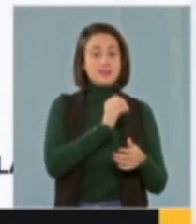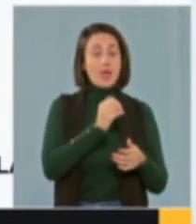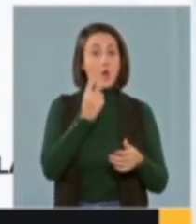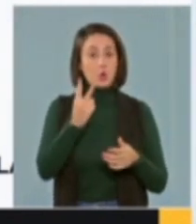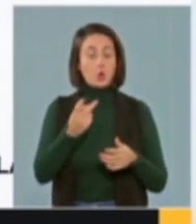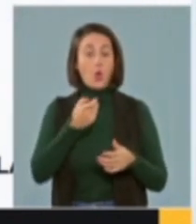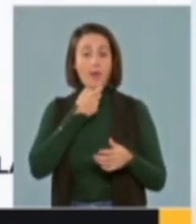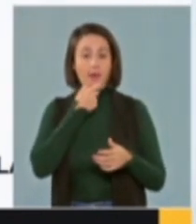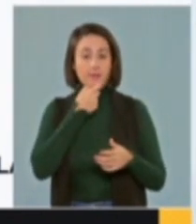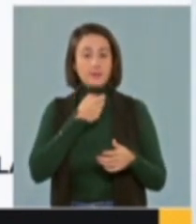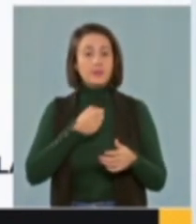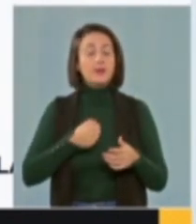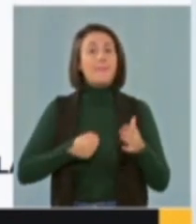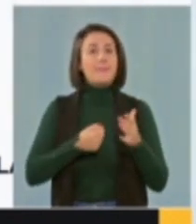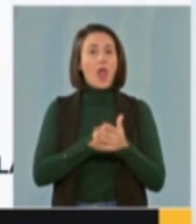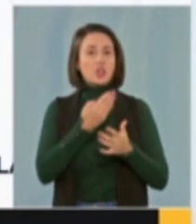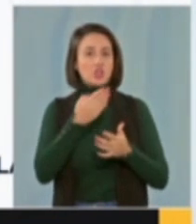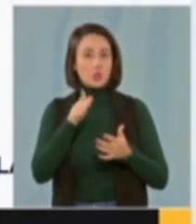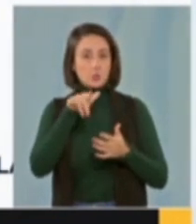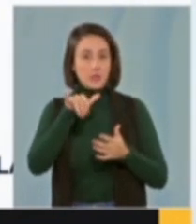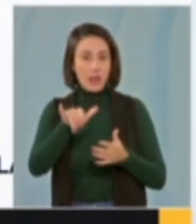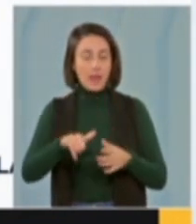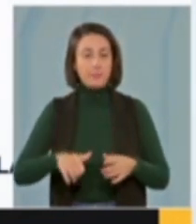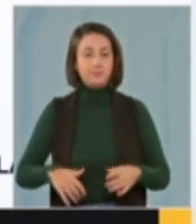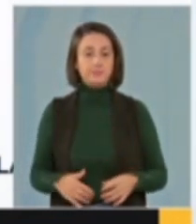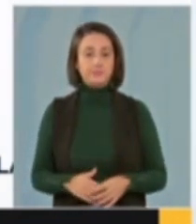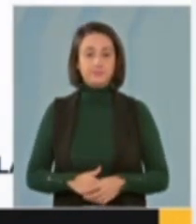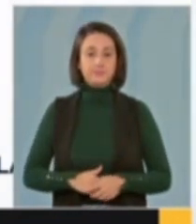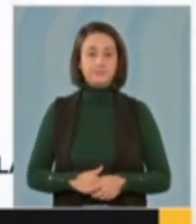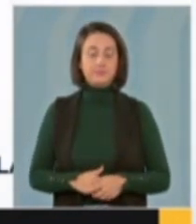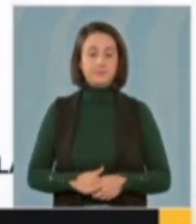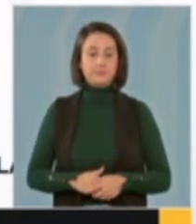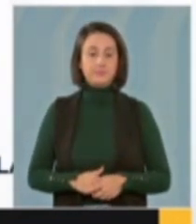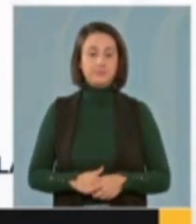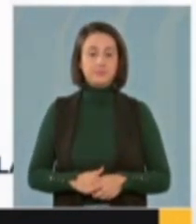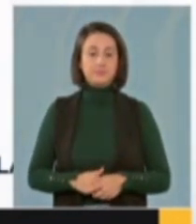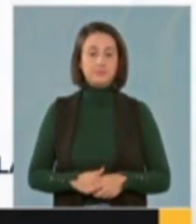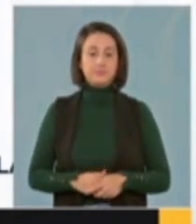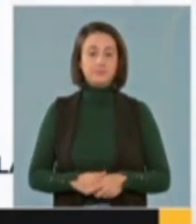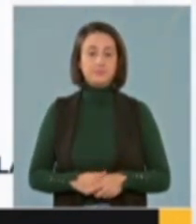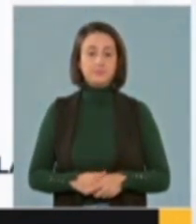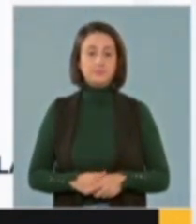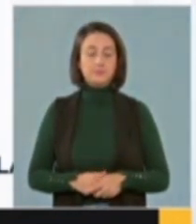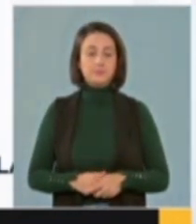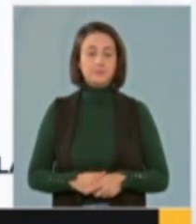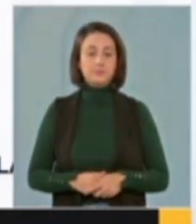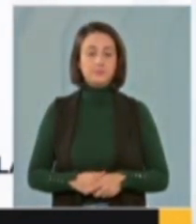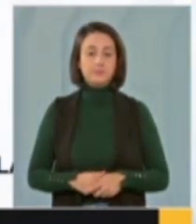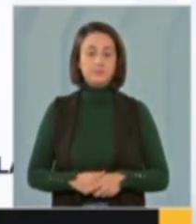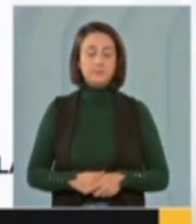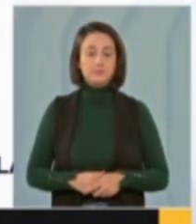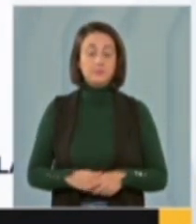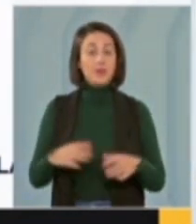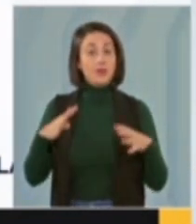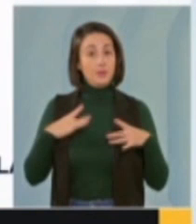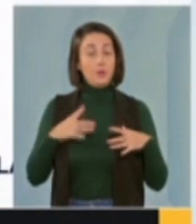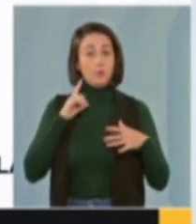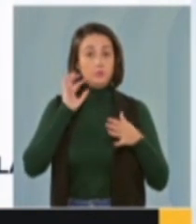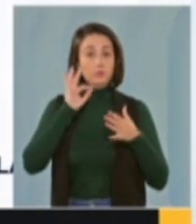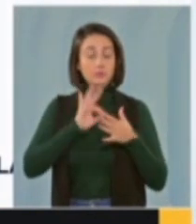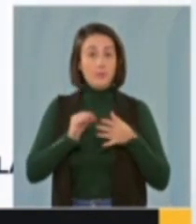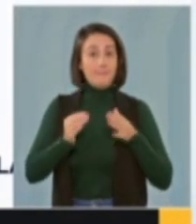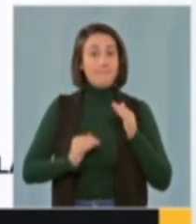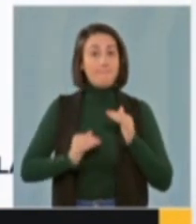între 0 și 2 ani vor crește de la 427 RON la 600 RON de partea cealaltă liberalii au propus